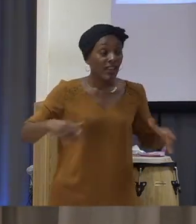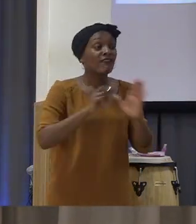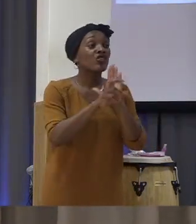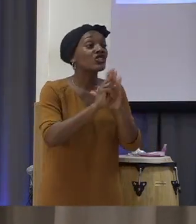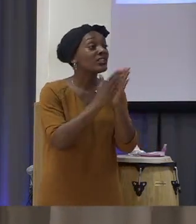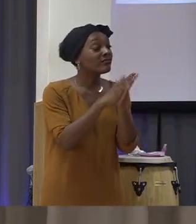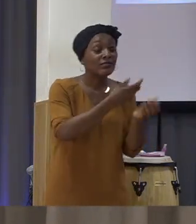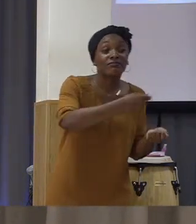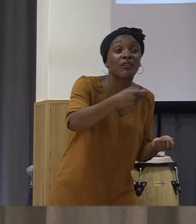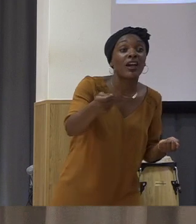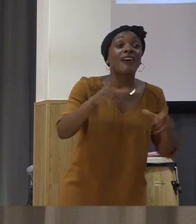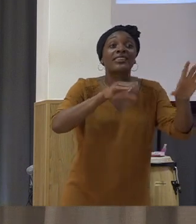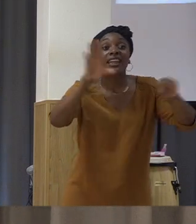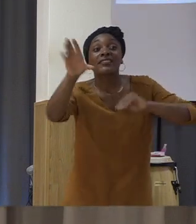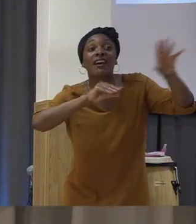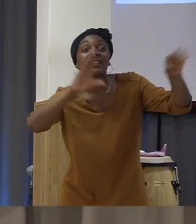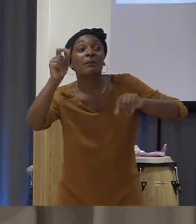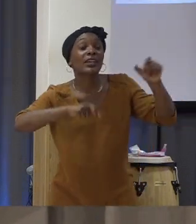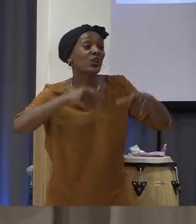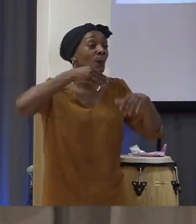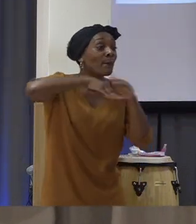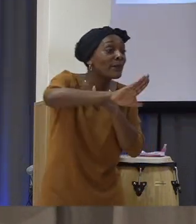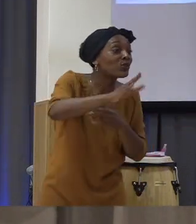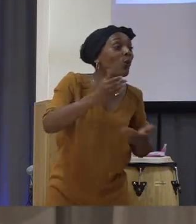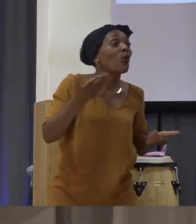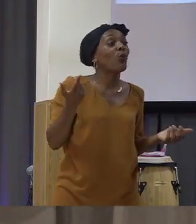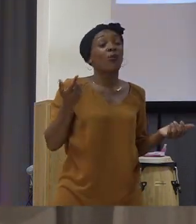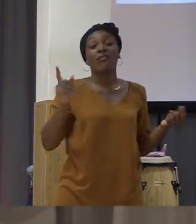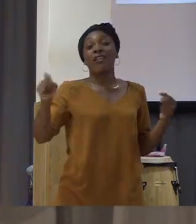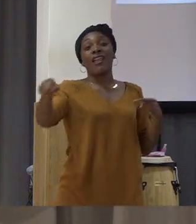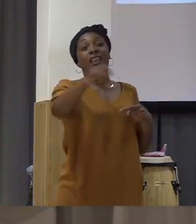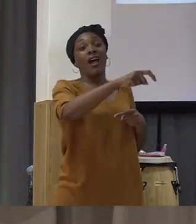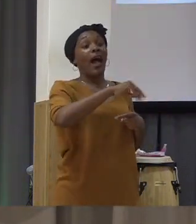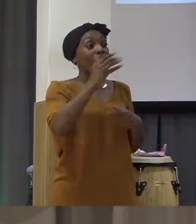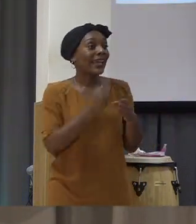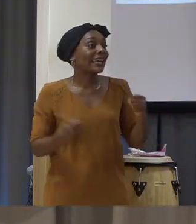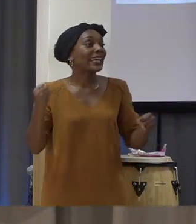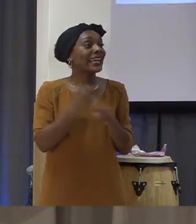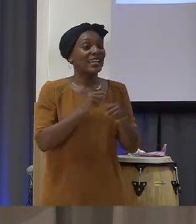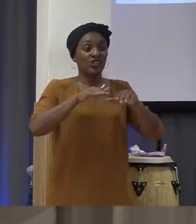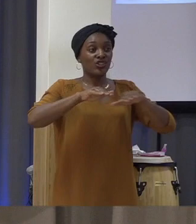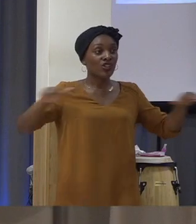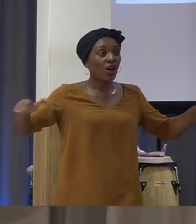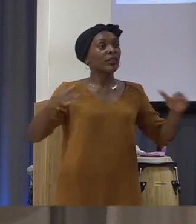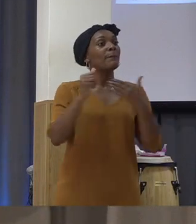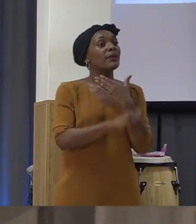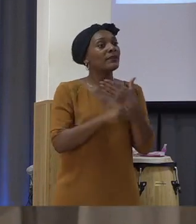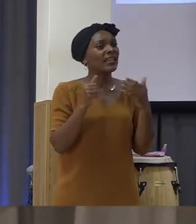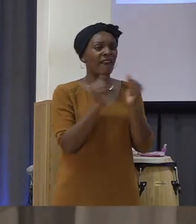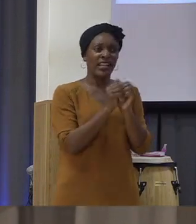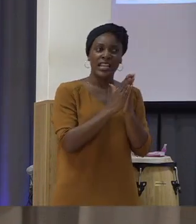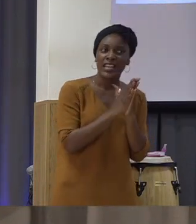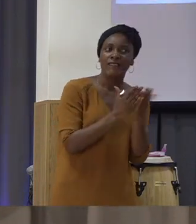évangiles, des invitations au métro. Et puis après, on a fait le stand biblique. Et c'était formidable parce